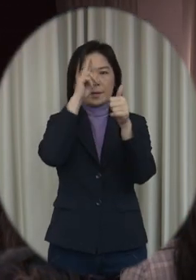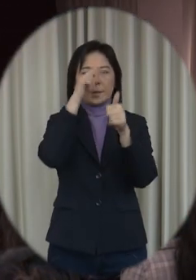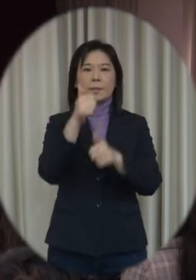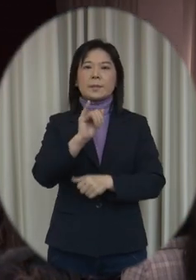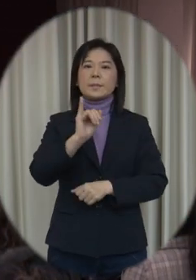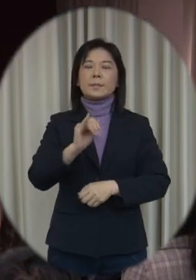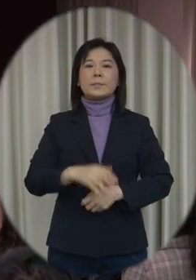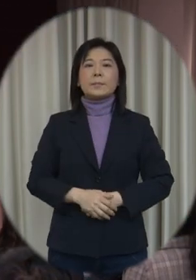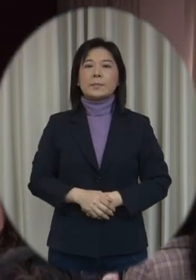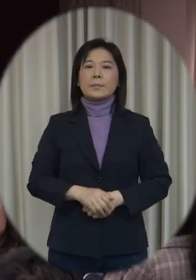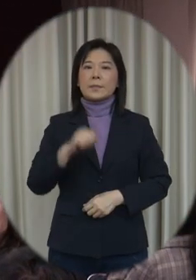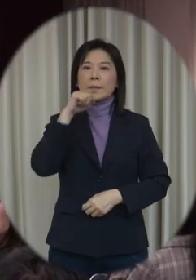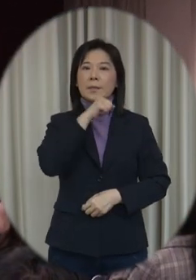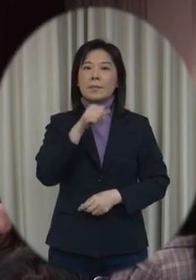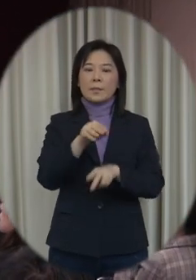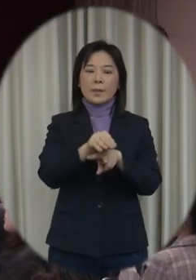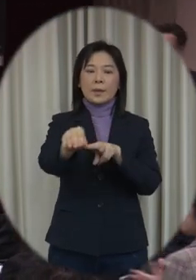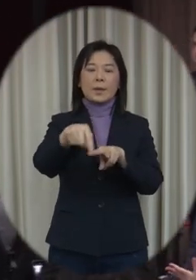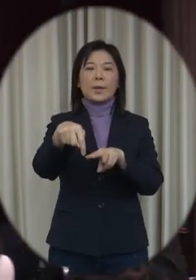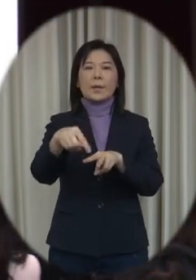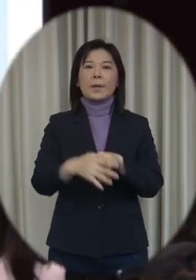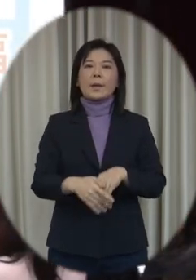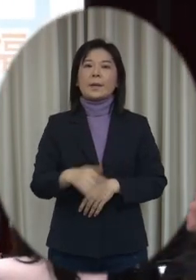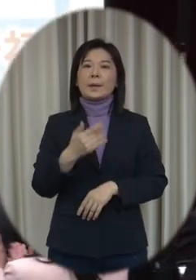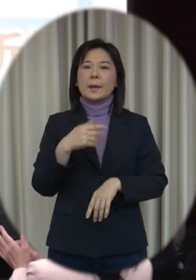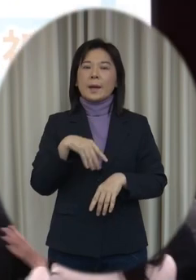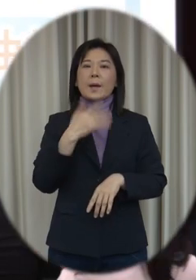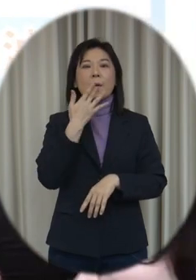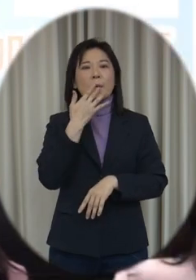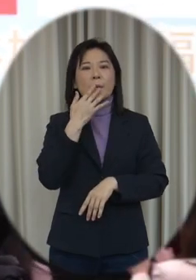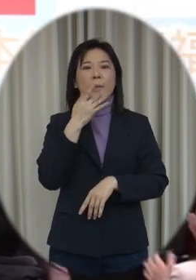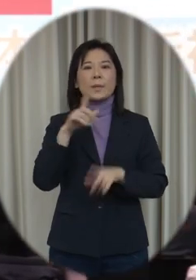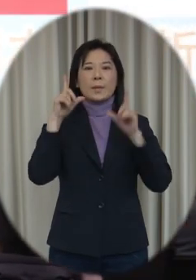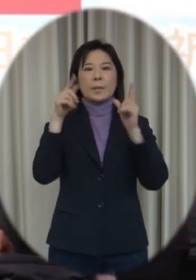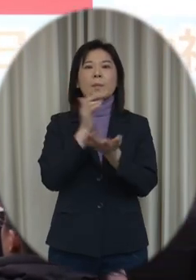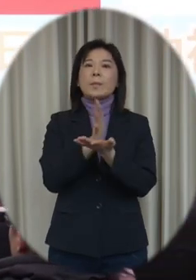台湾高铁公司严昭丽发言人、